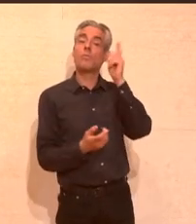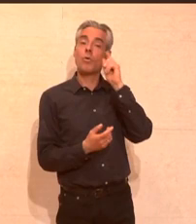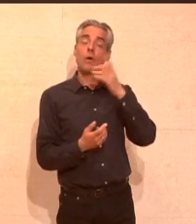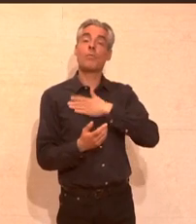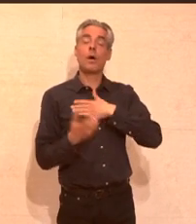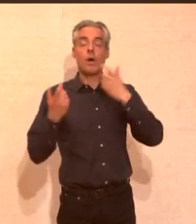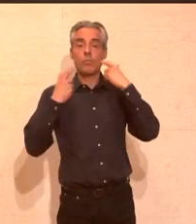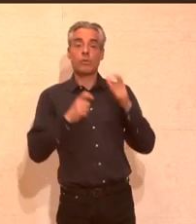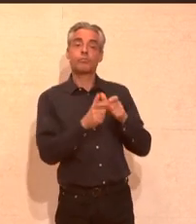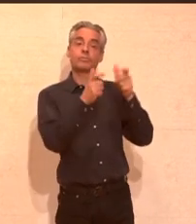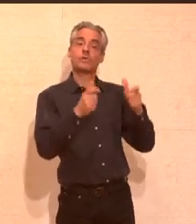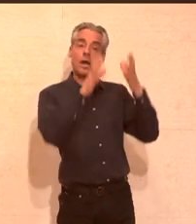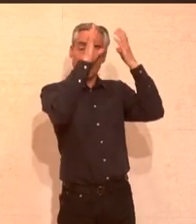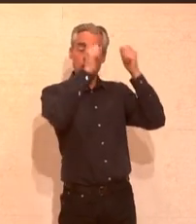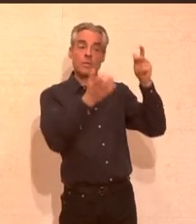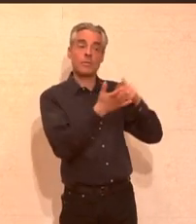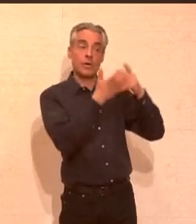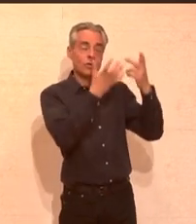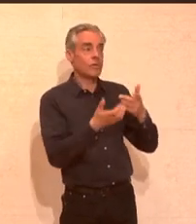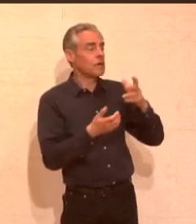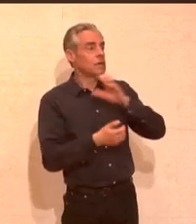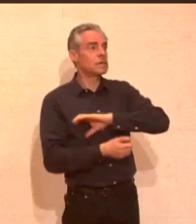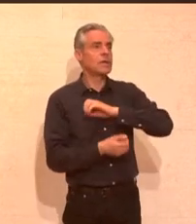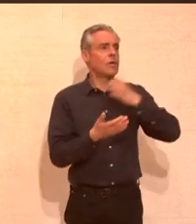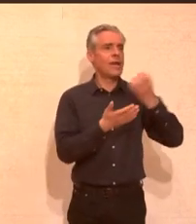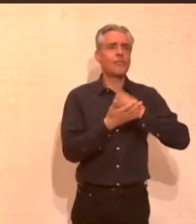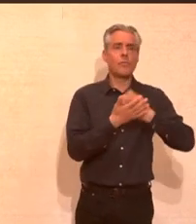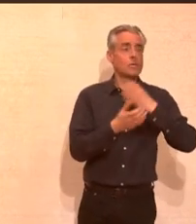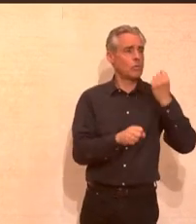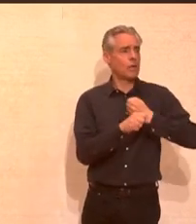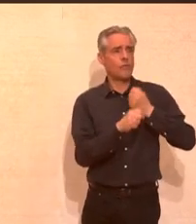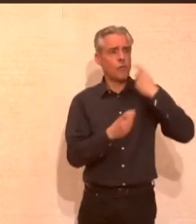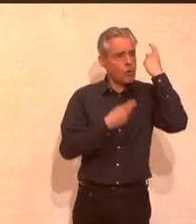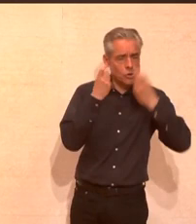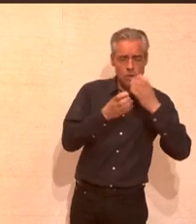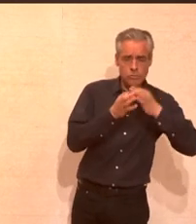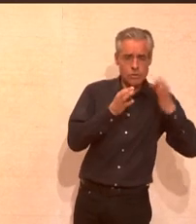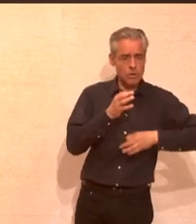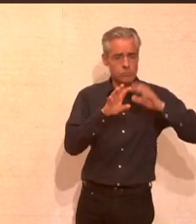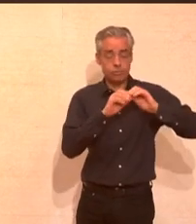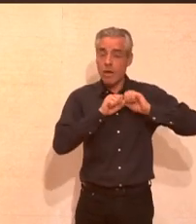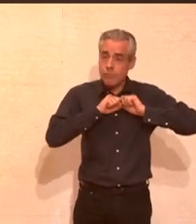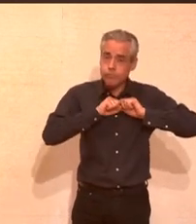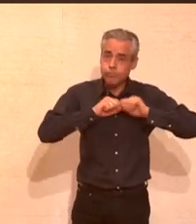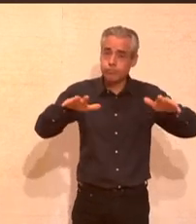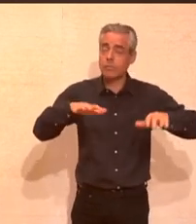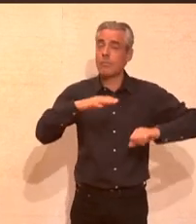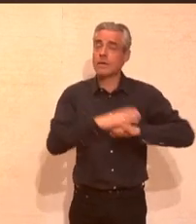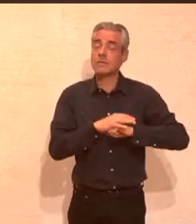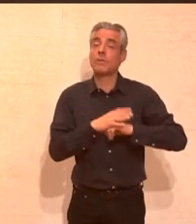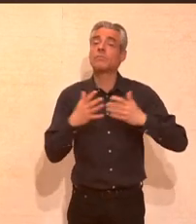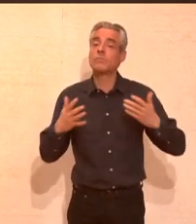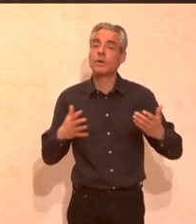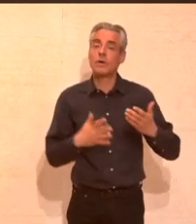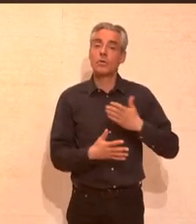nom de l'Académie de Paris, que la diffusion soit la plus large possible des travaux de recherche sur ces questions. Et on